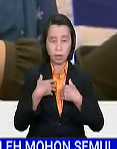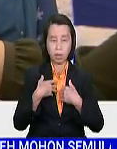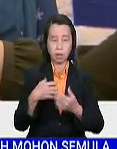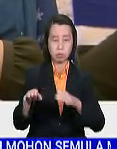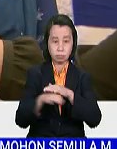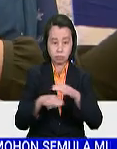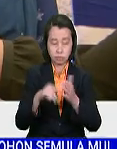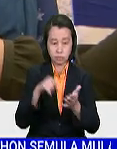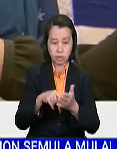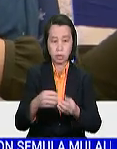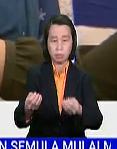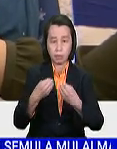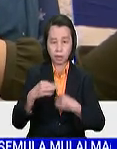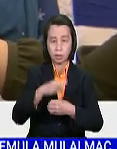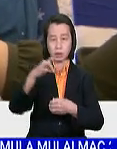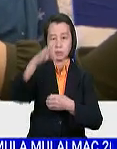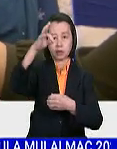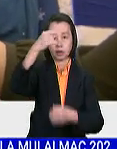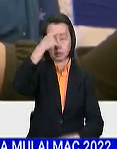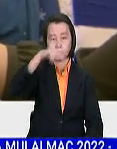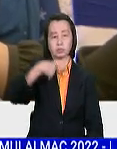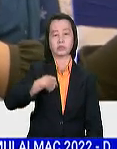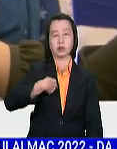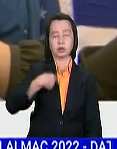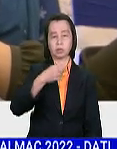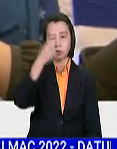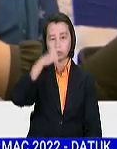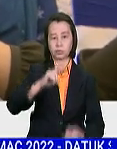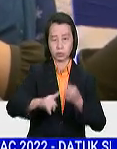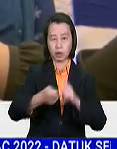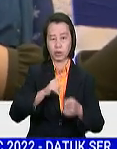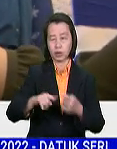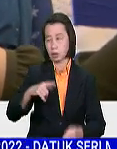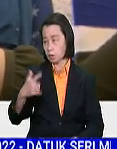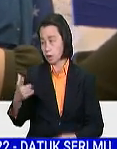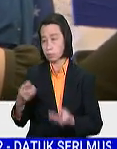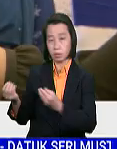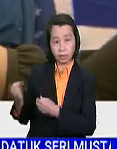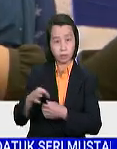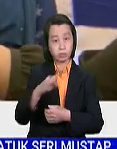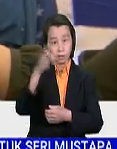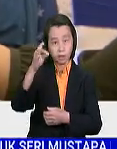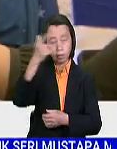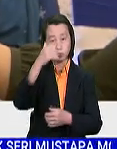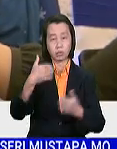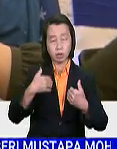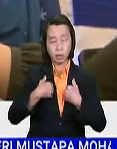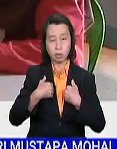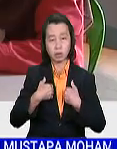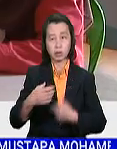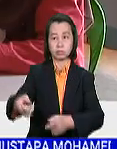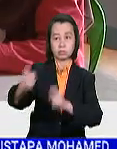sebanyak memberi semangat kepada saya dan sekaligus kepada rakan-rakan yang lain ini karena dengan adanya